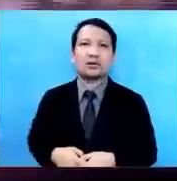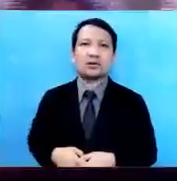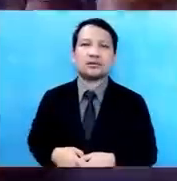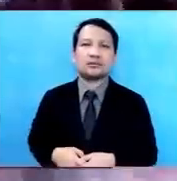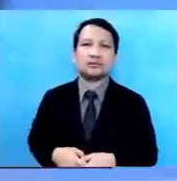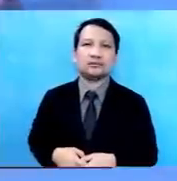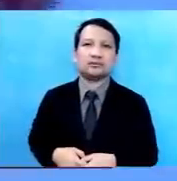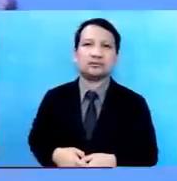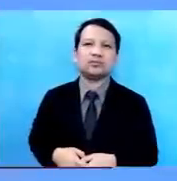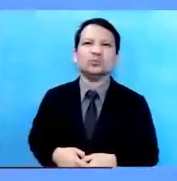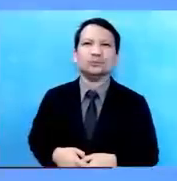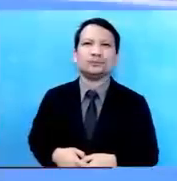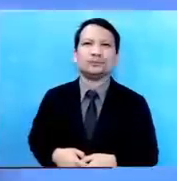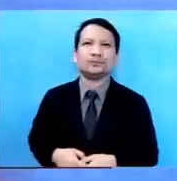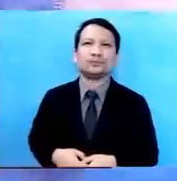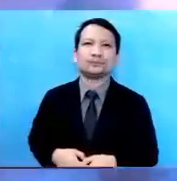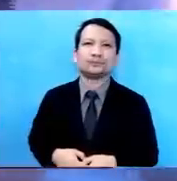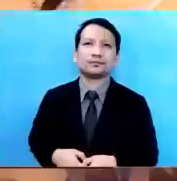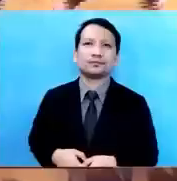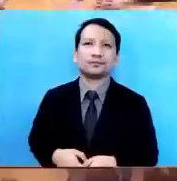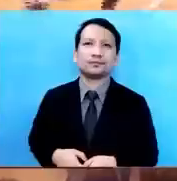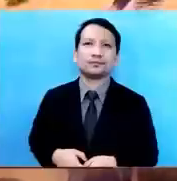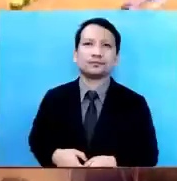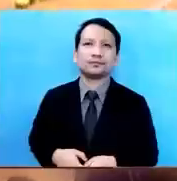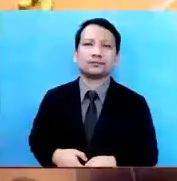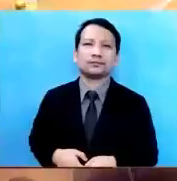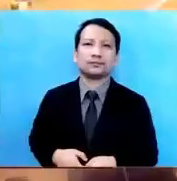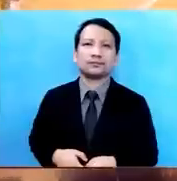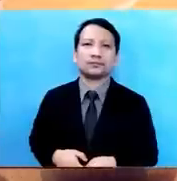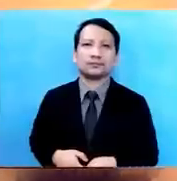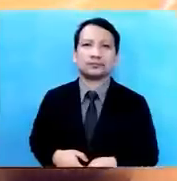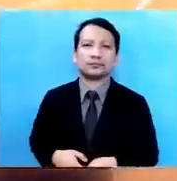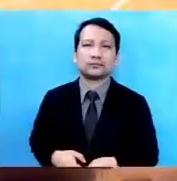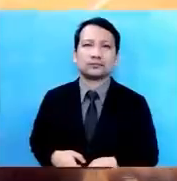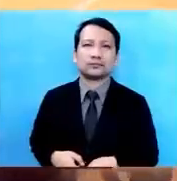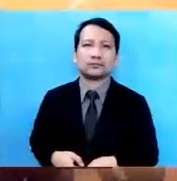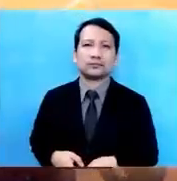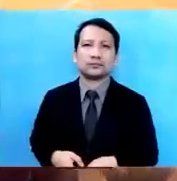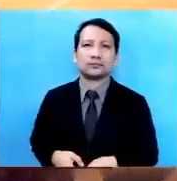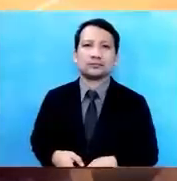Oh! An unbelievable shot by Harold Alarcon!